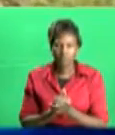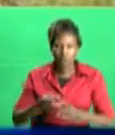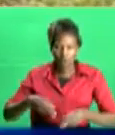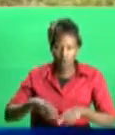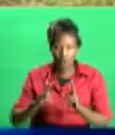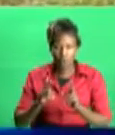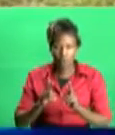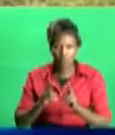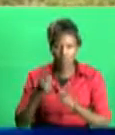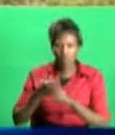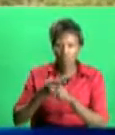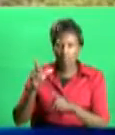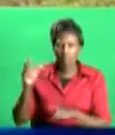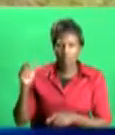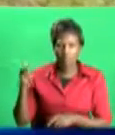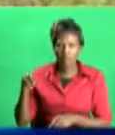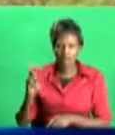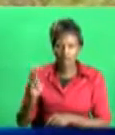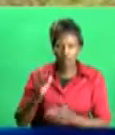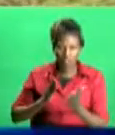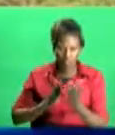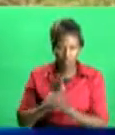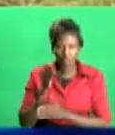Lamu ipitie hapa